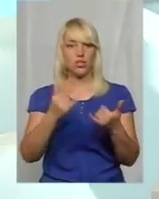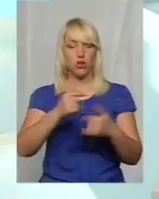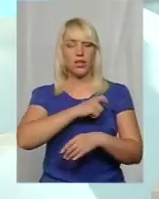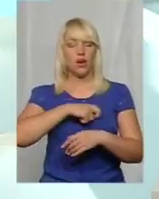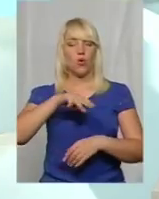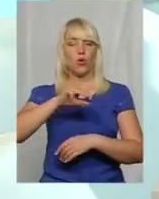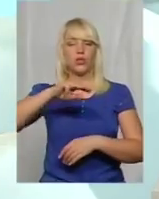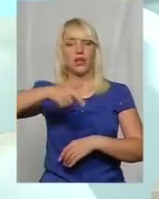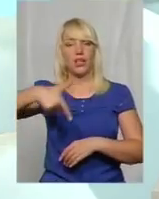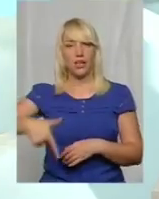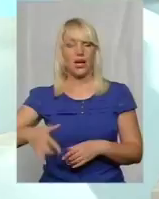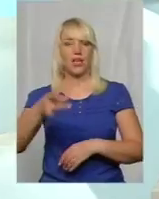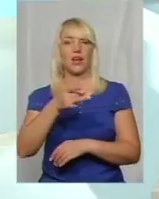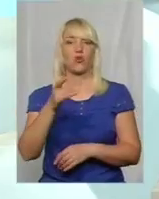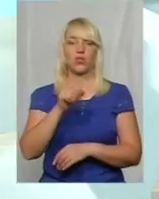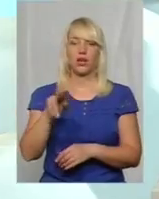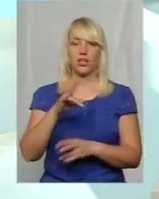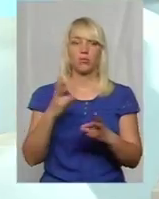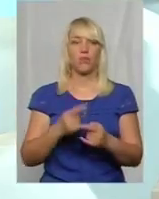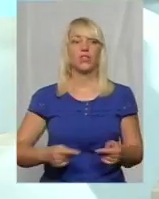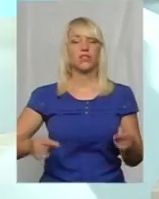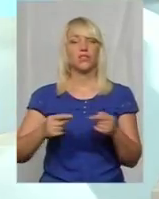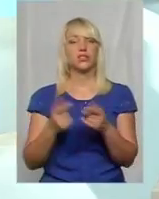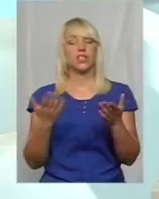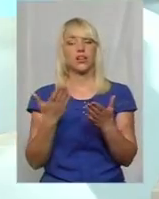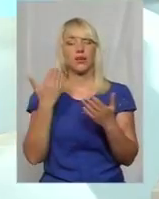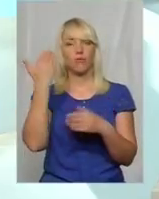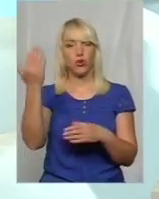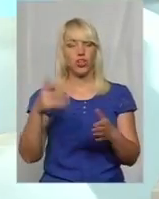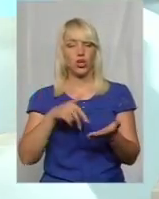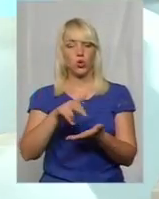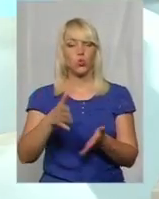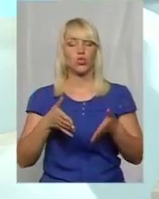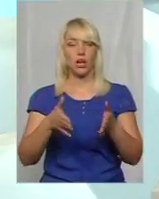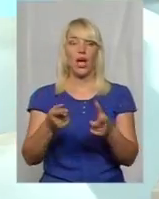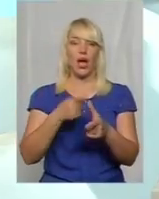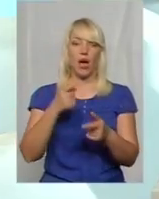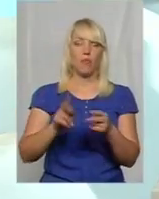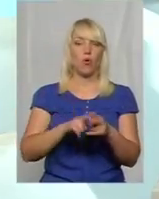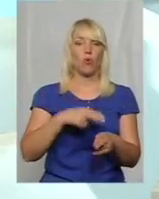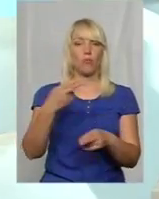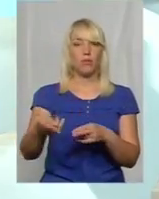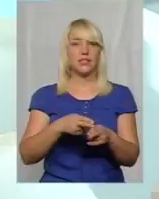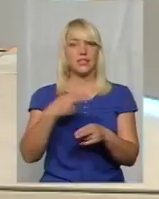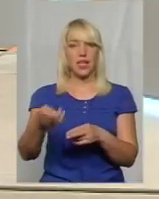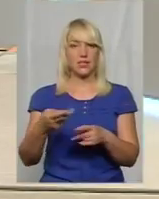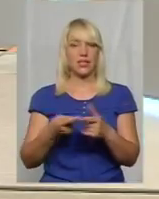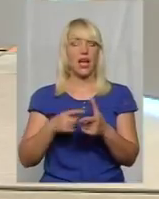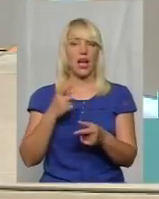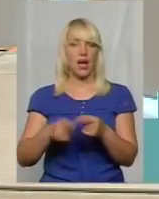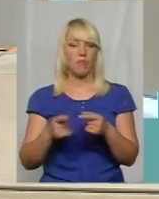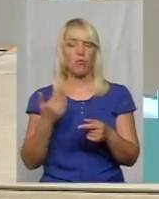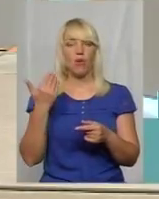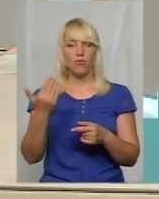ОТГ, районних рад мають визначити, яким вони йдуть шляхом. Або компенсація, або вони продовжують працювати на тих